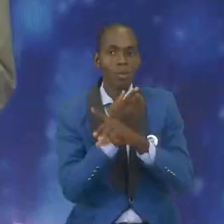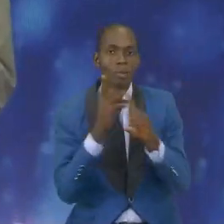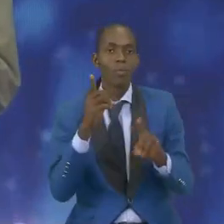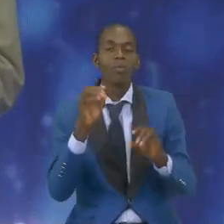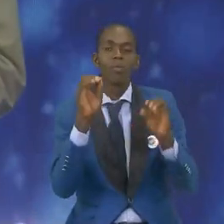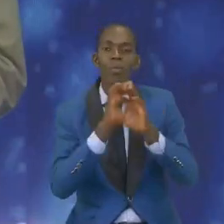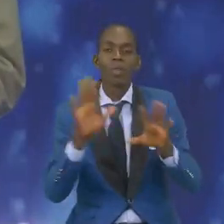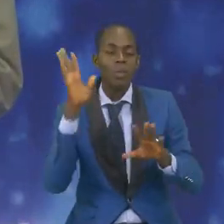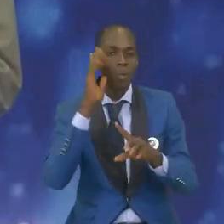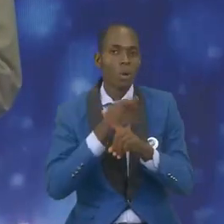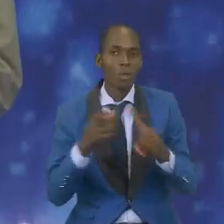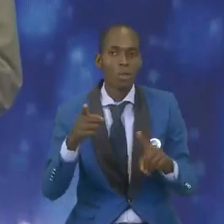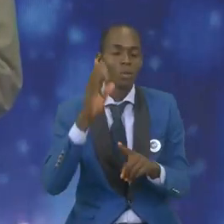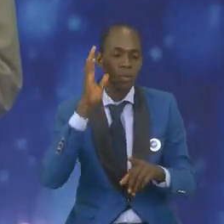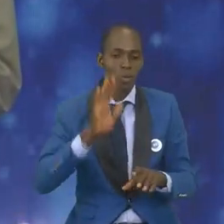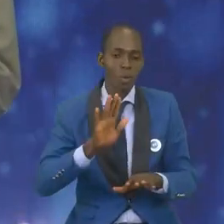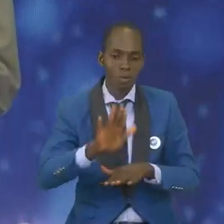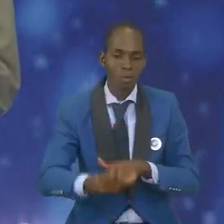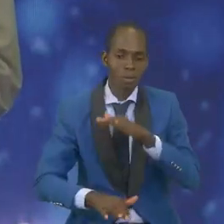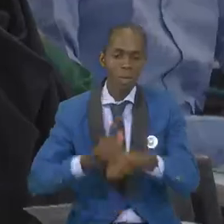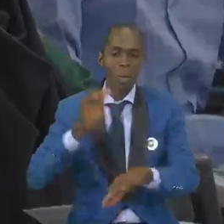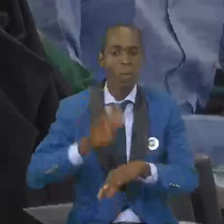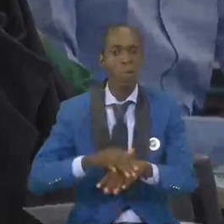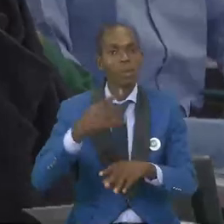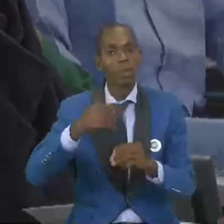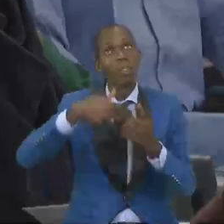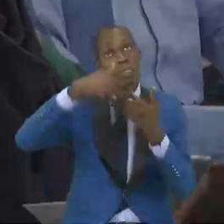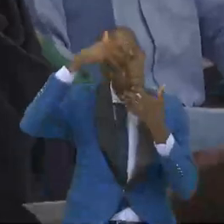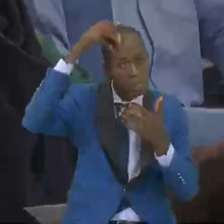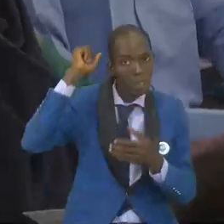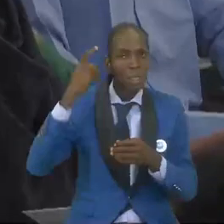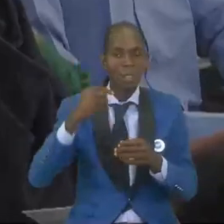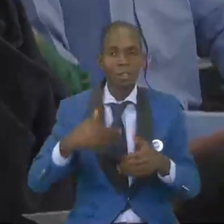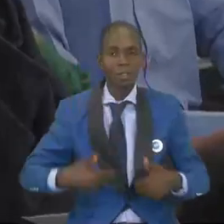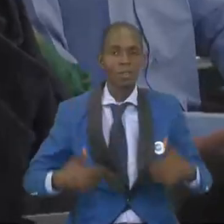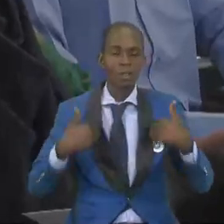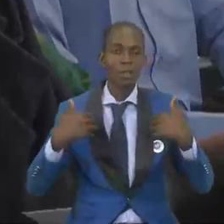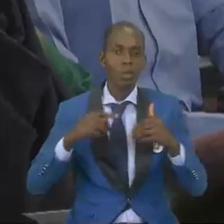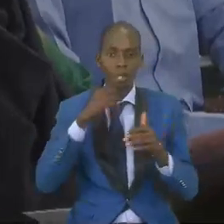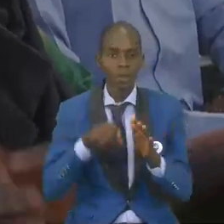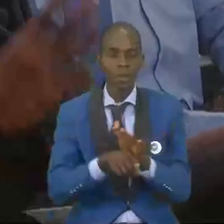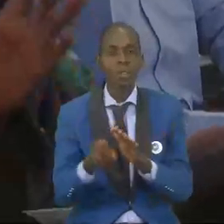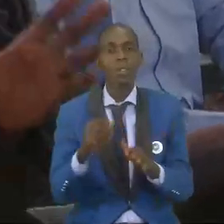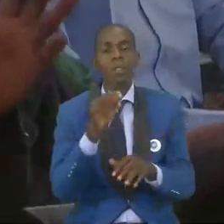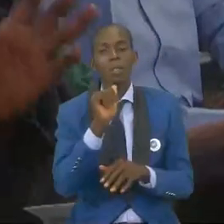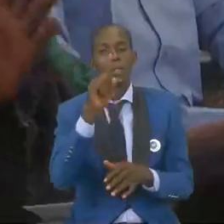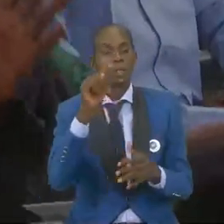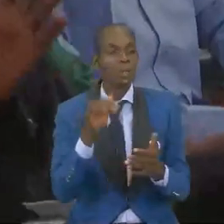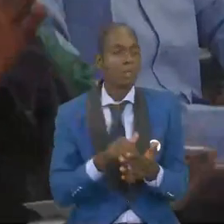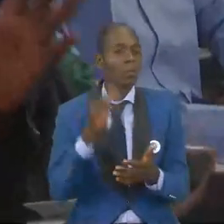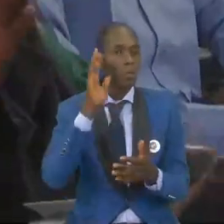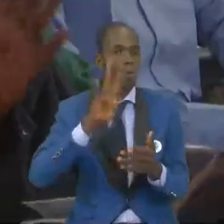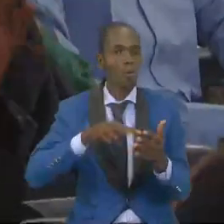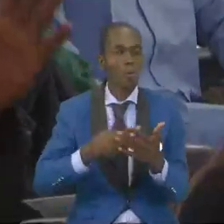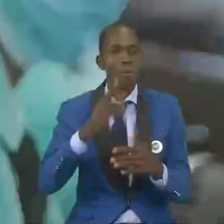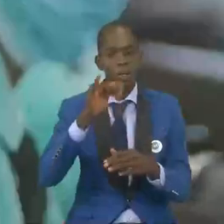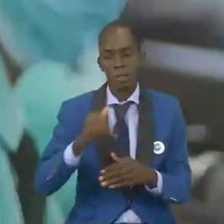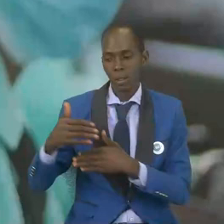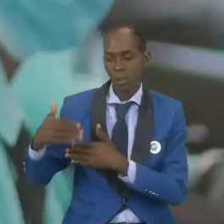problèmes. Je vais te délivrer. Rien ne te fera du mal. Tu marcheras sur les lions et